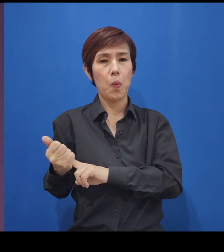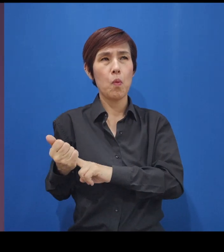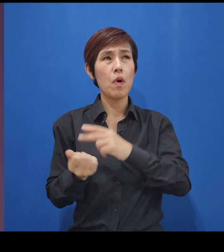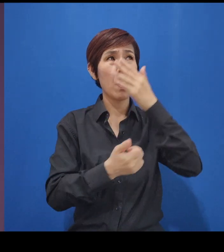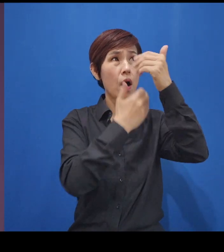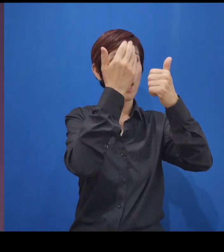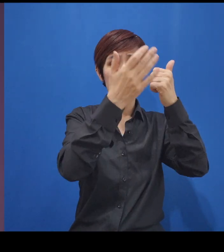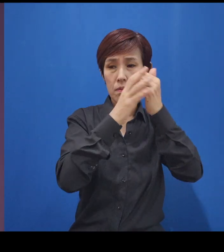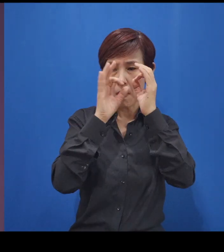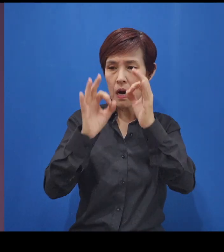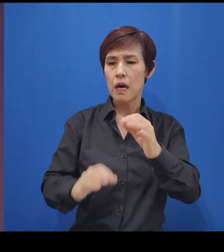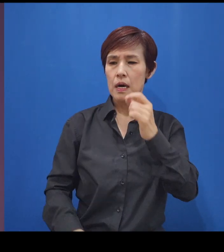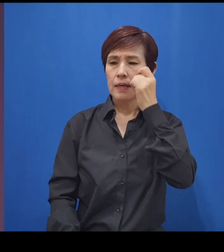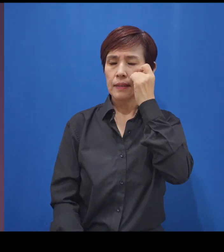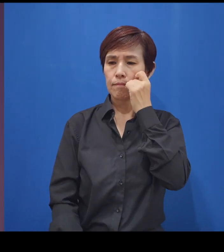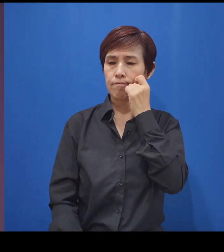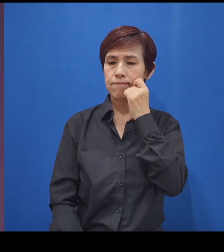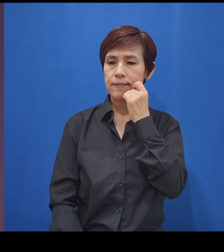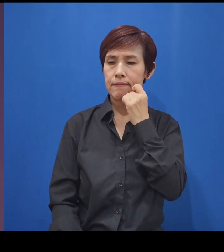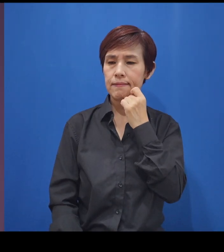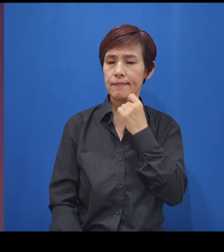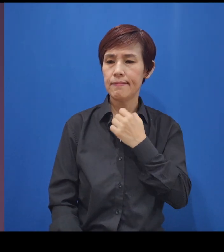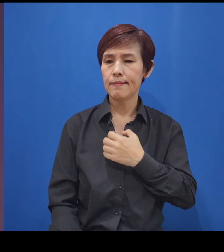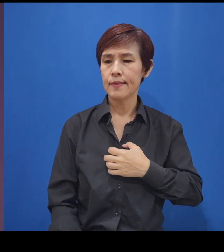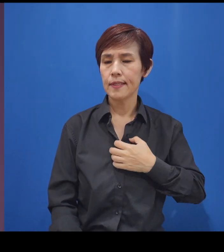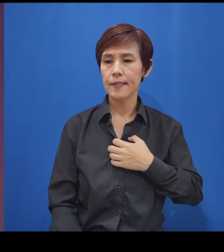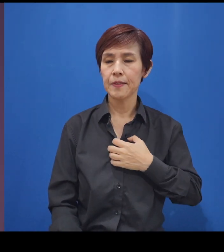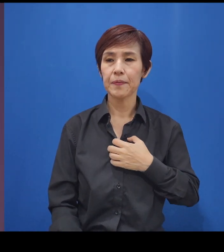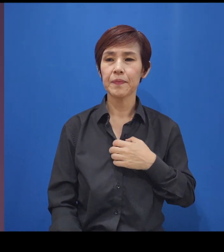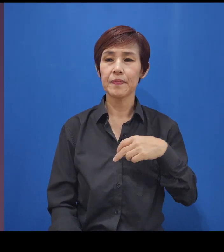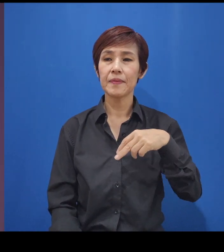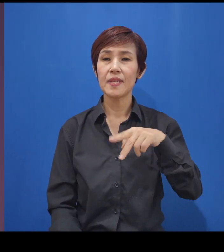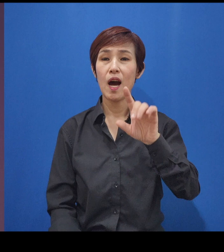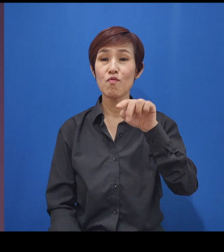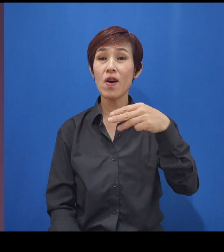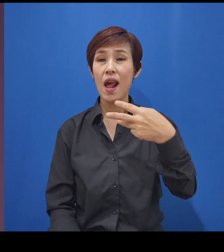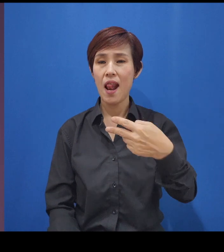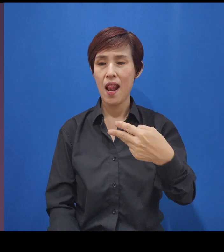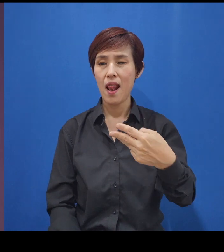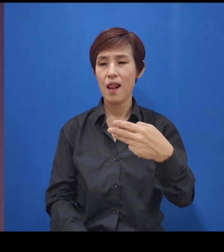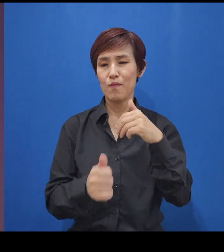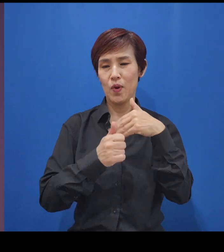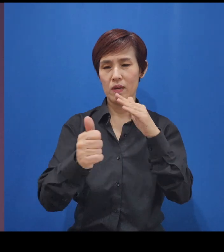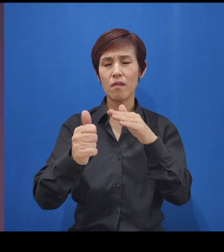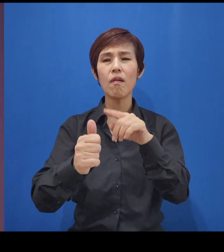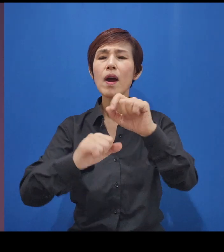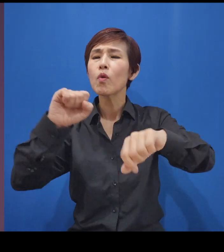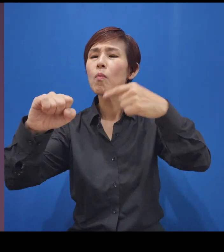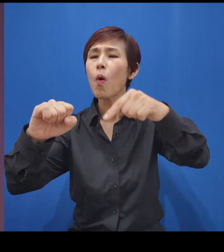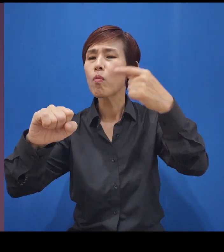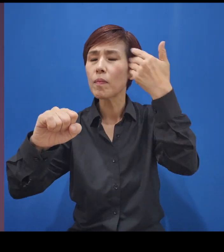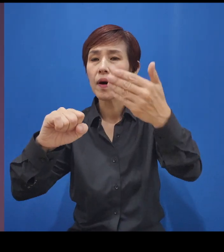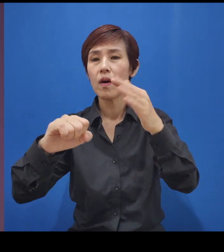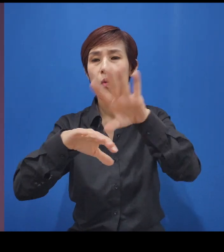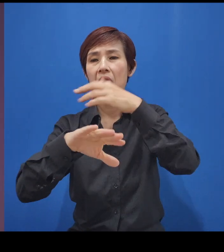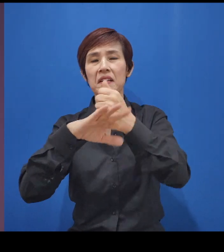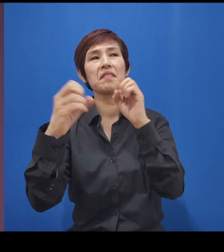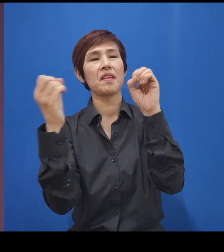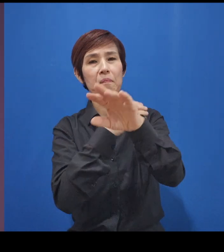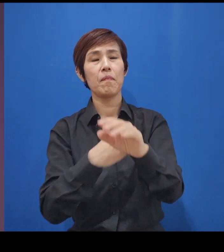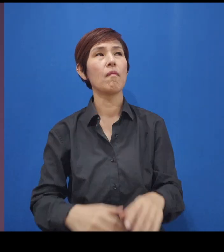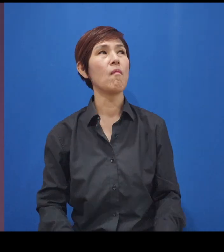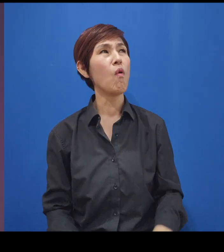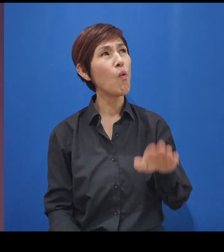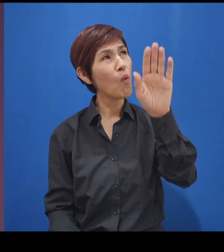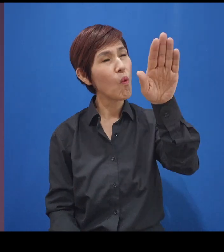너무 슬프셨어요. 당신의 종 사무엘을 보내서 왜 이렇게 행동했냐고 물으니까 왕이 한 대답입니다.